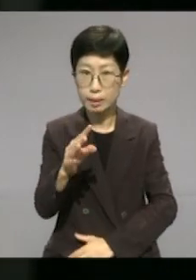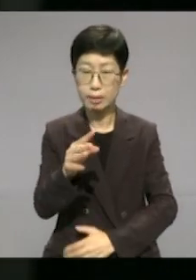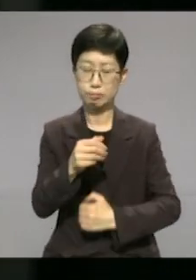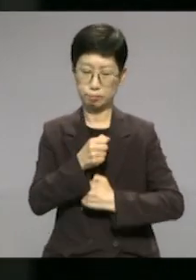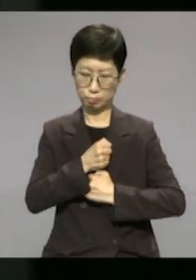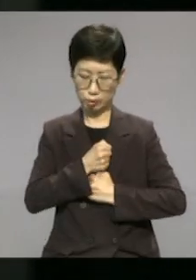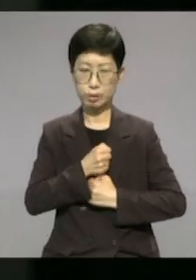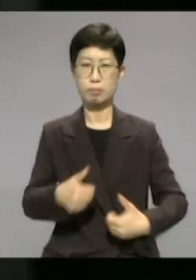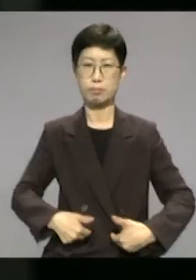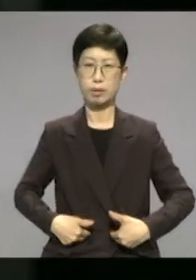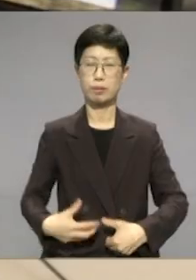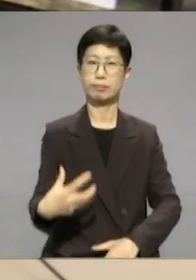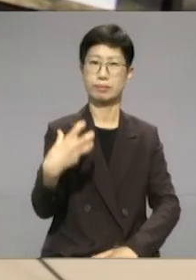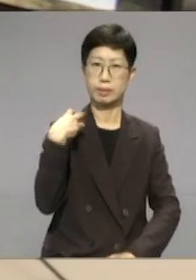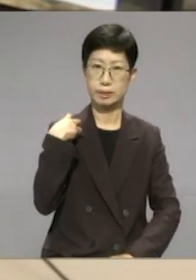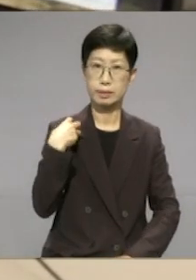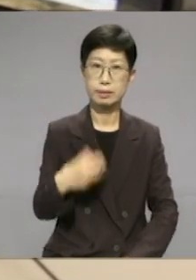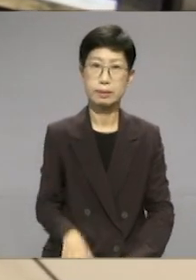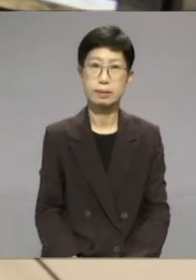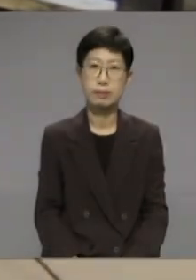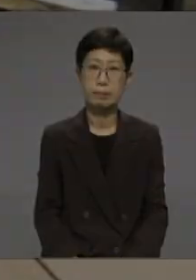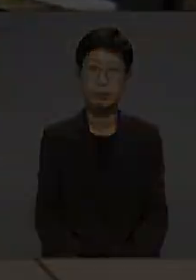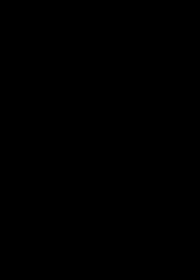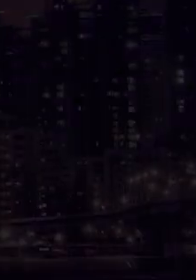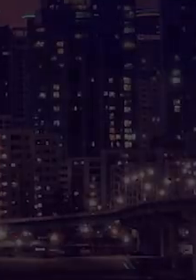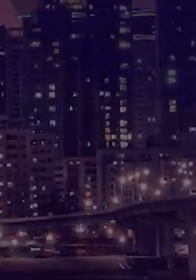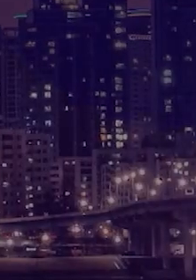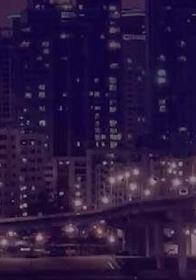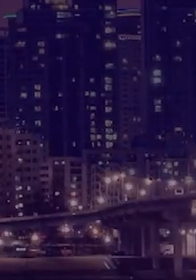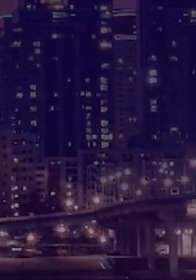일으키지 않도록 주의를 기울여야 합니다